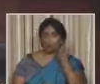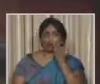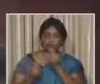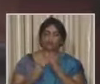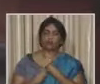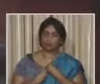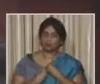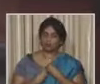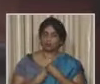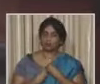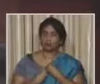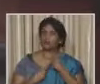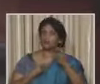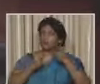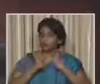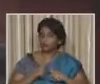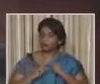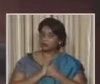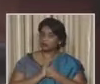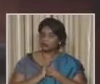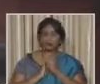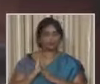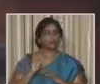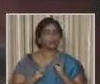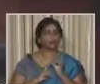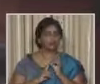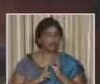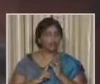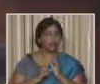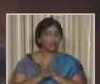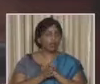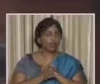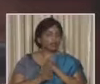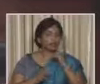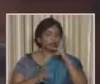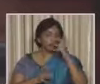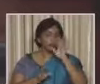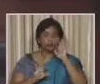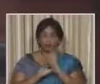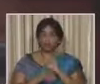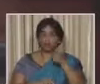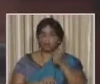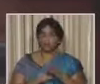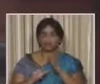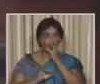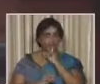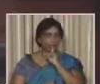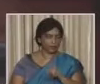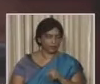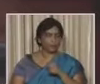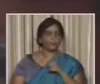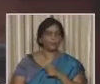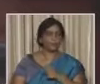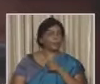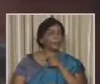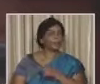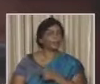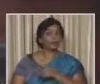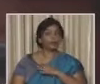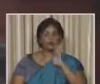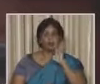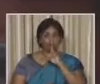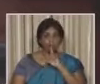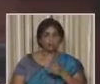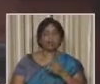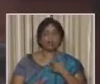இருந்ததா? அடுத்ததாக கௌரவ பாராளுமன்ற உறுப்பினரே, அடுத்த விடயம்தான் ஹாதியாவின் மிகவும் முக்கியமான சாட்சி.